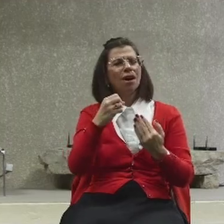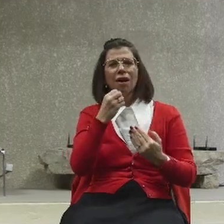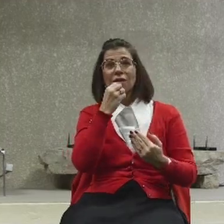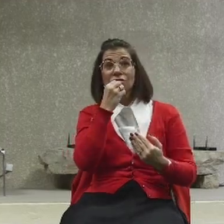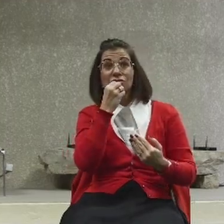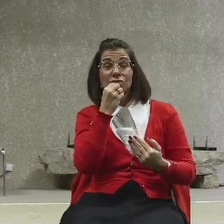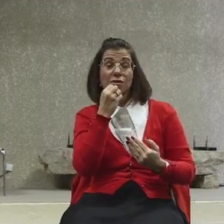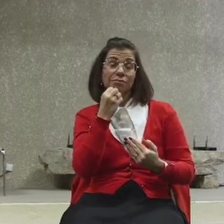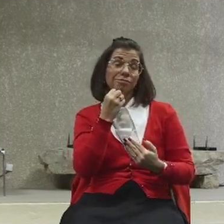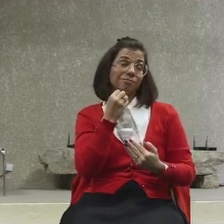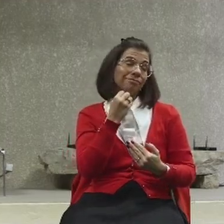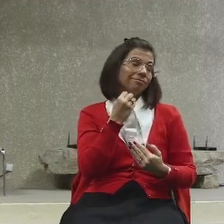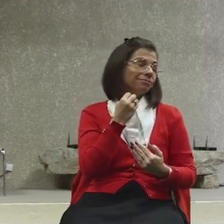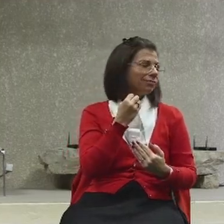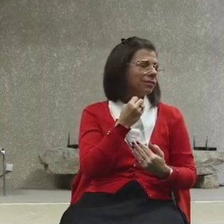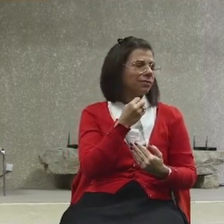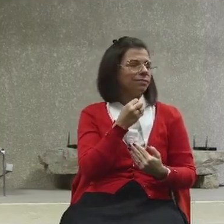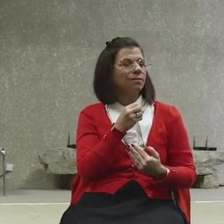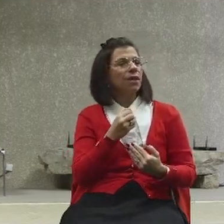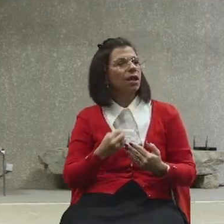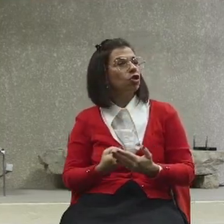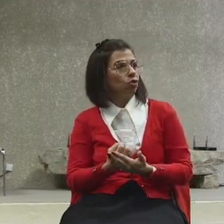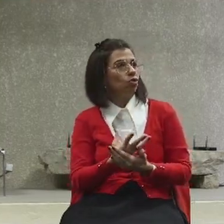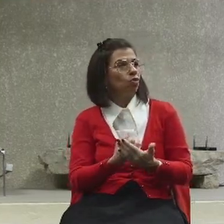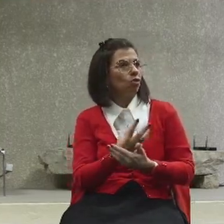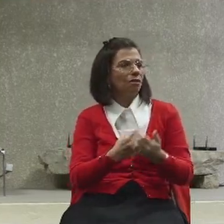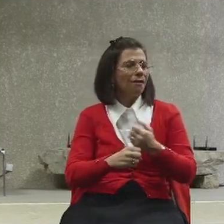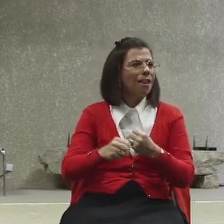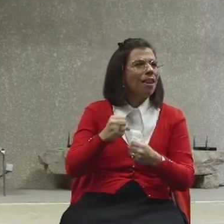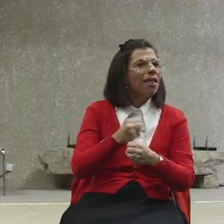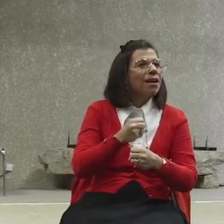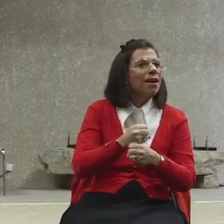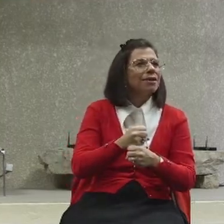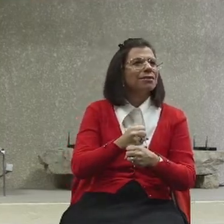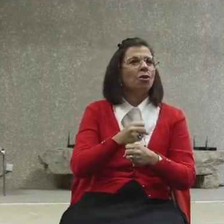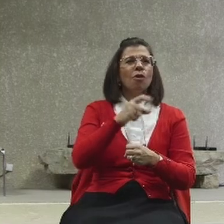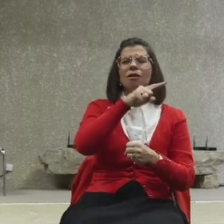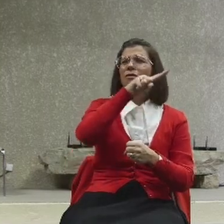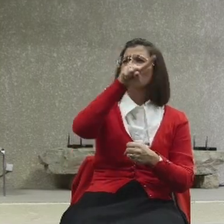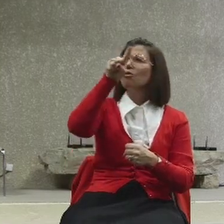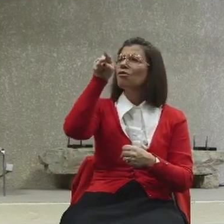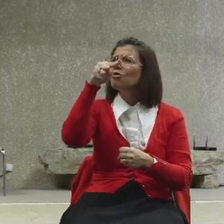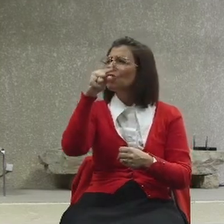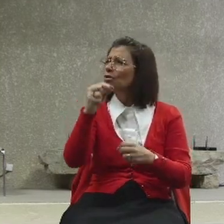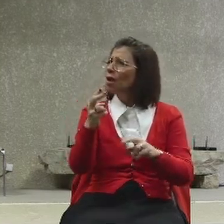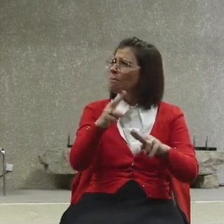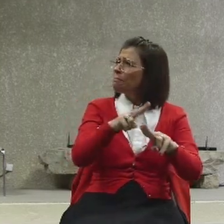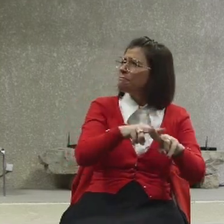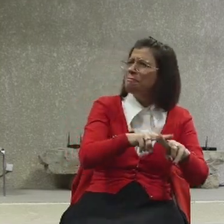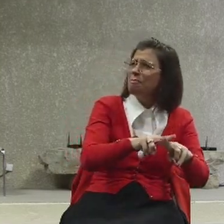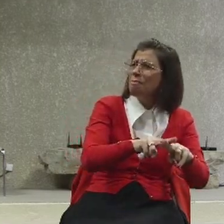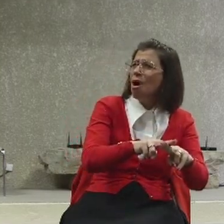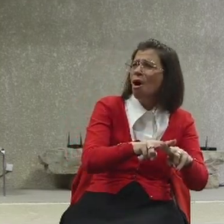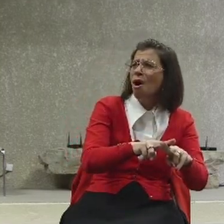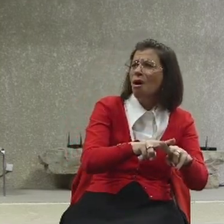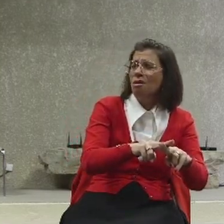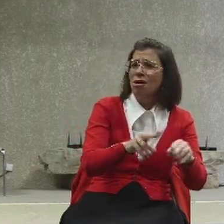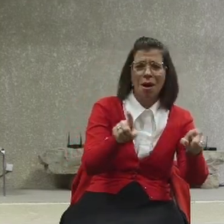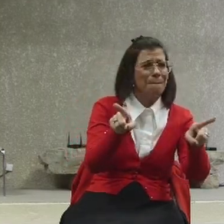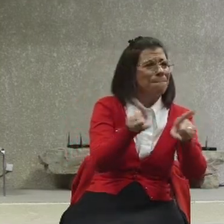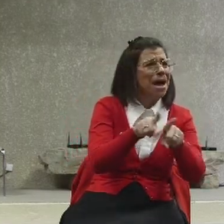ministère, bien sûr qu'il était fils de Dieu. Mais là, il nous est dit qu'il a été déclaré fils de Dieu par sa